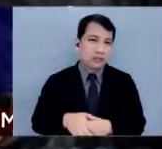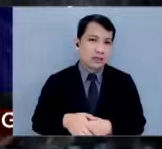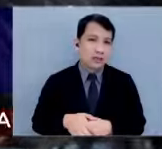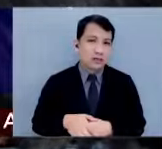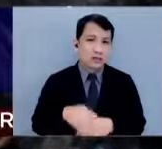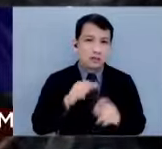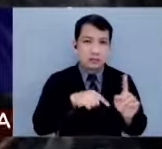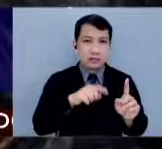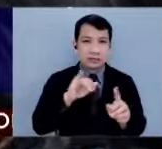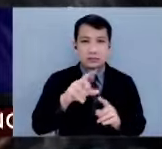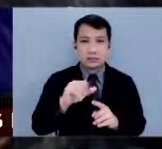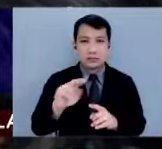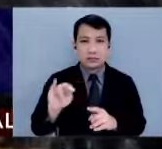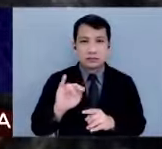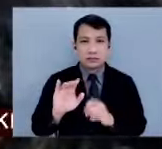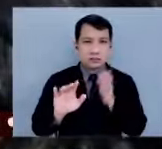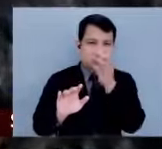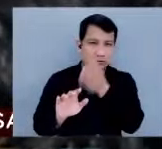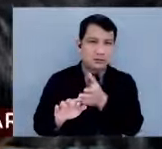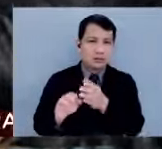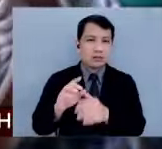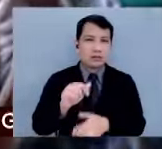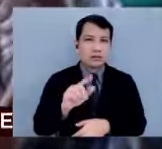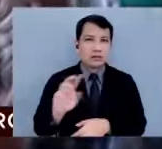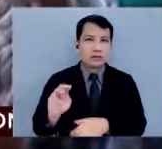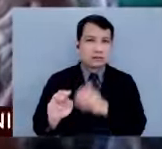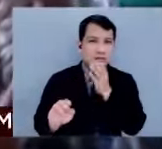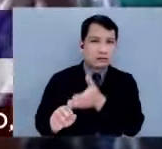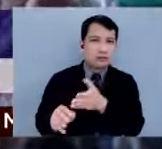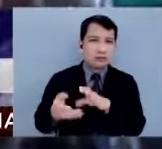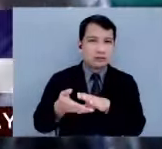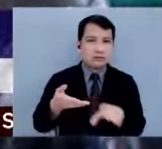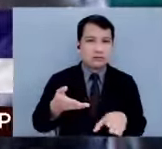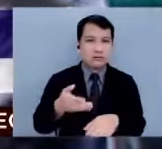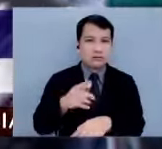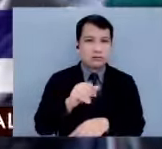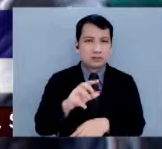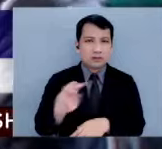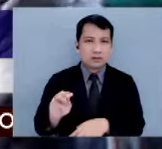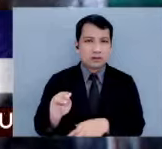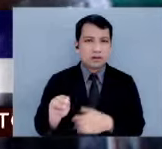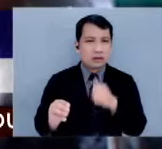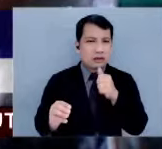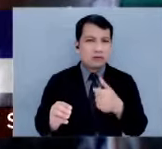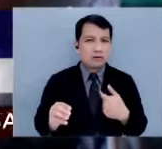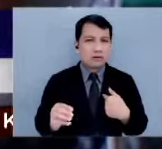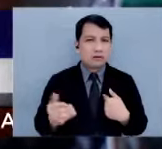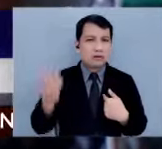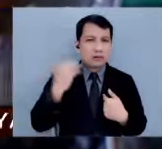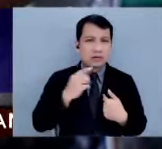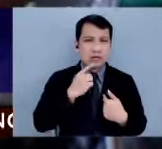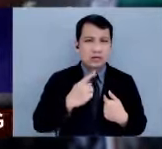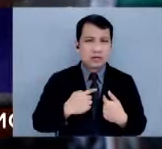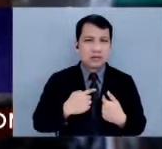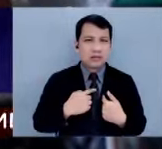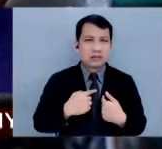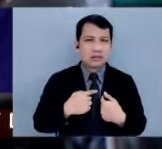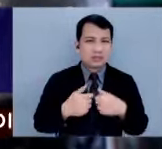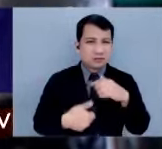Isagani ayaw na raw tuloy gumamit ng ATM. Ayaw ko nang gumamit dahil kasi dahil nga sa mga lumalabas na